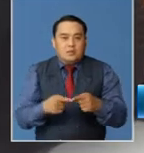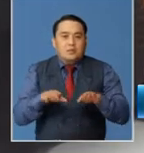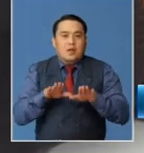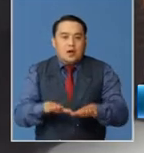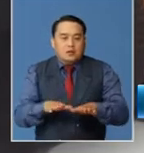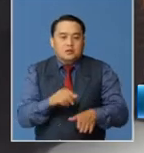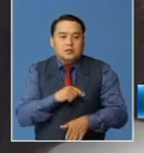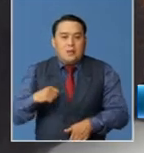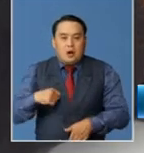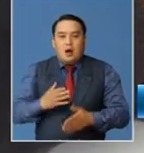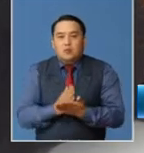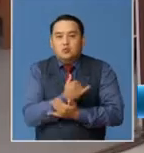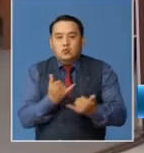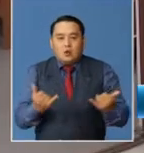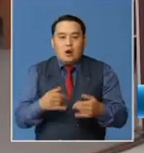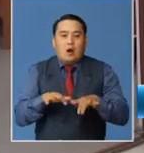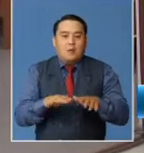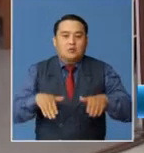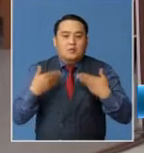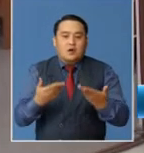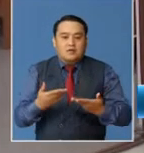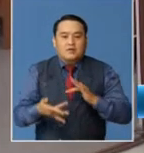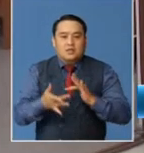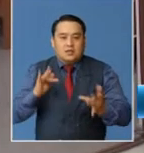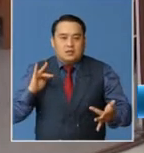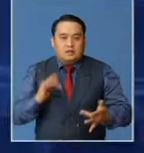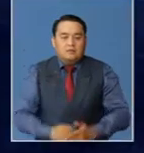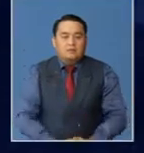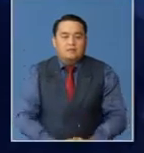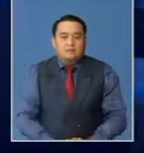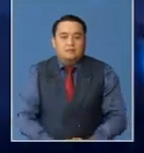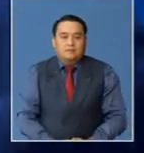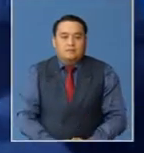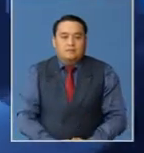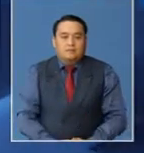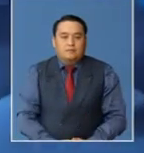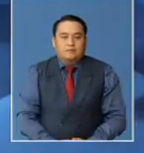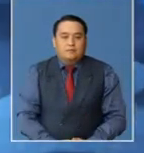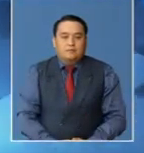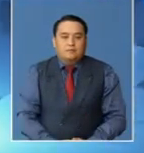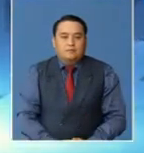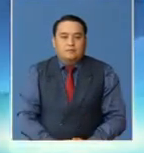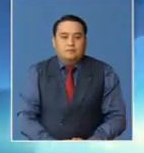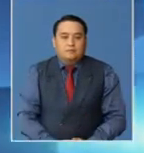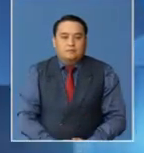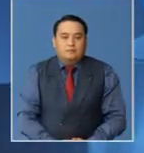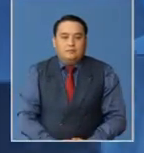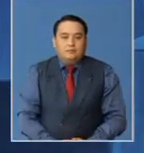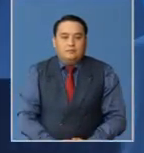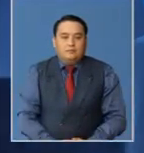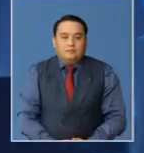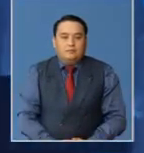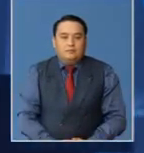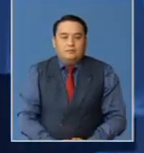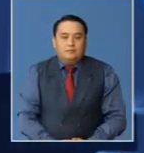где посетителям предоставлен компьютер с выходом в интернет. Гульназ Мустафа, Нуржан Муканов, телеканал ЖТСУ,